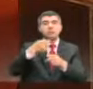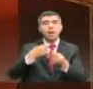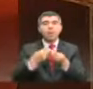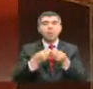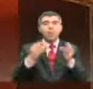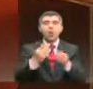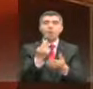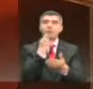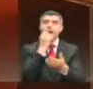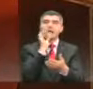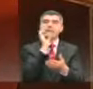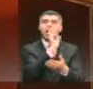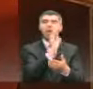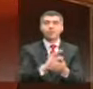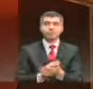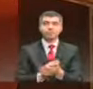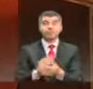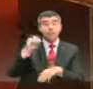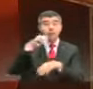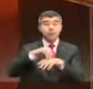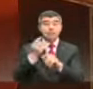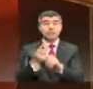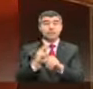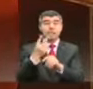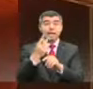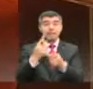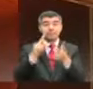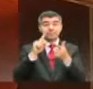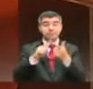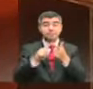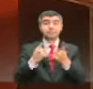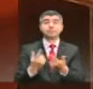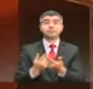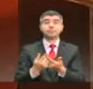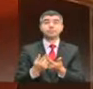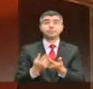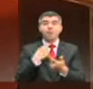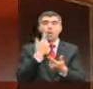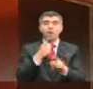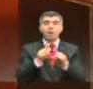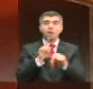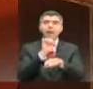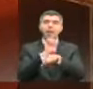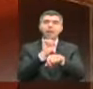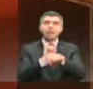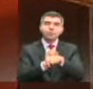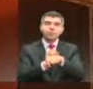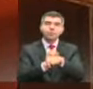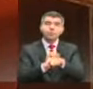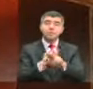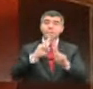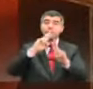ماشي هو الحل. النقطه الثانيه المرحله الانتقاليه، فانا نجاوب، انا تنقول لا كنوبس ولا سينيزيس، لا سينيزيس ما عندهاش لا